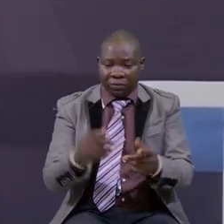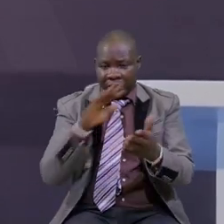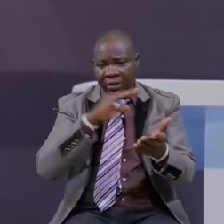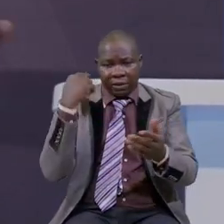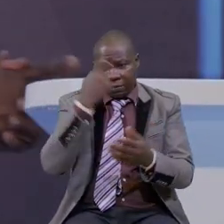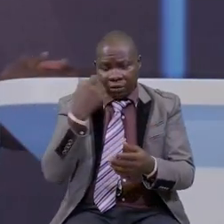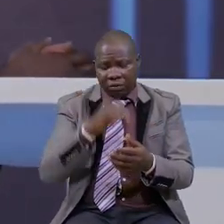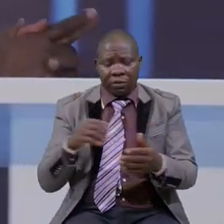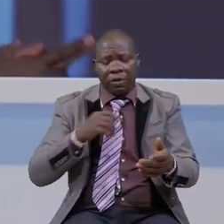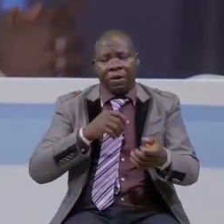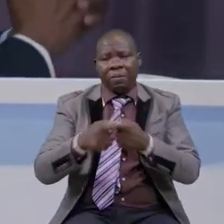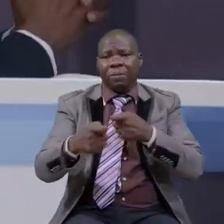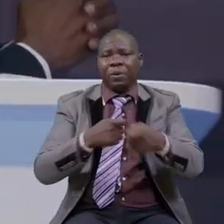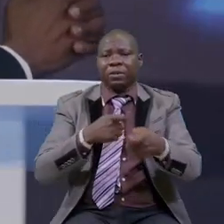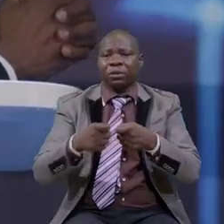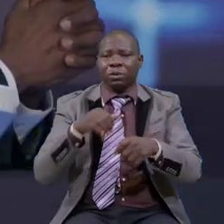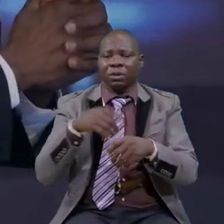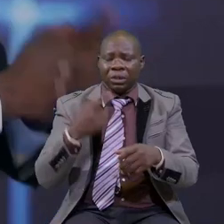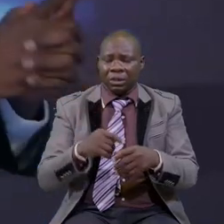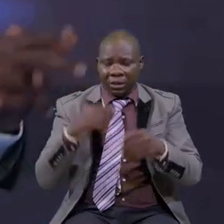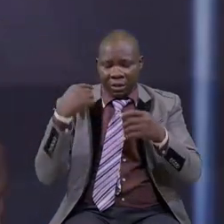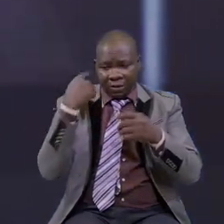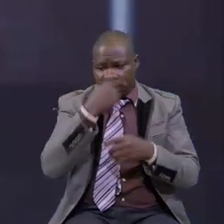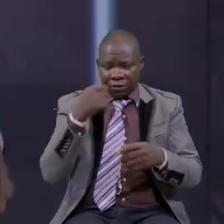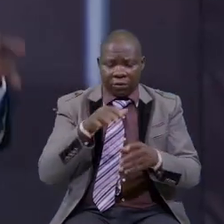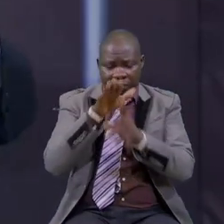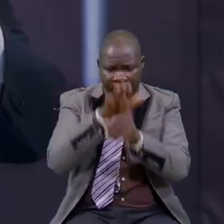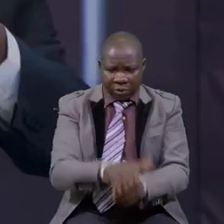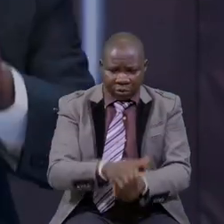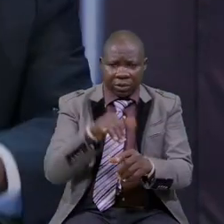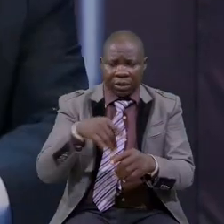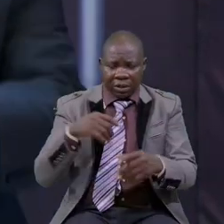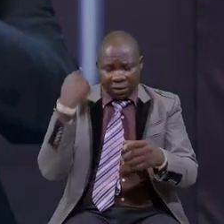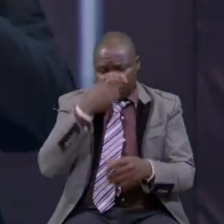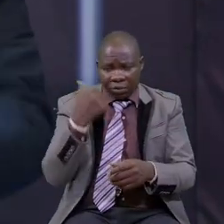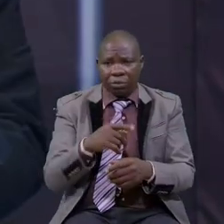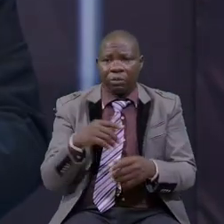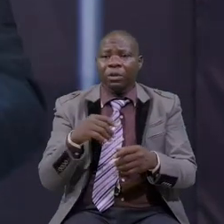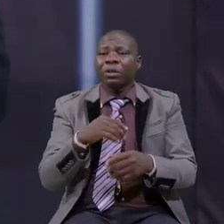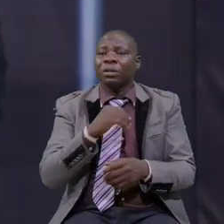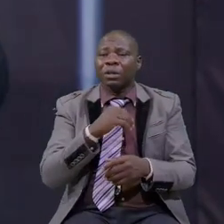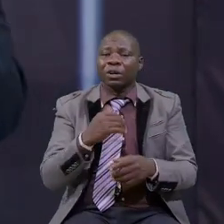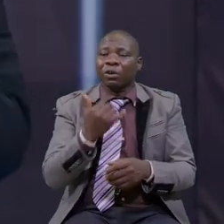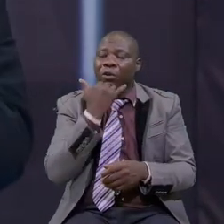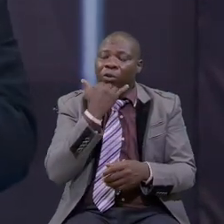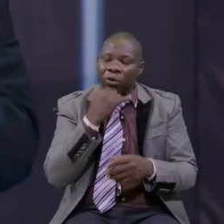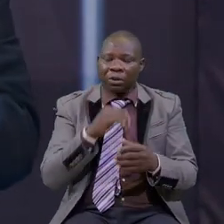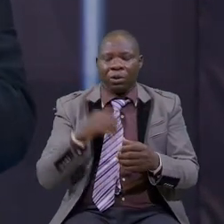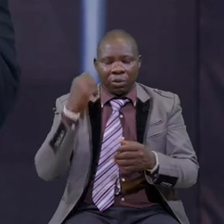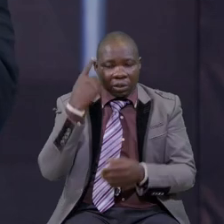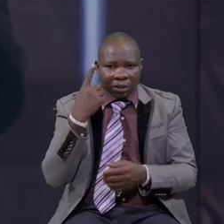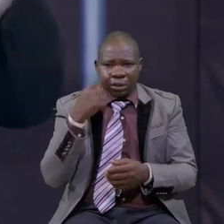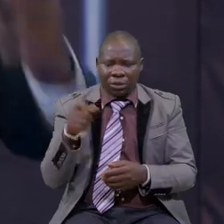pression et malgré la mauvaise représentation, tu demeures juste. Tu